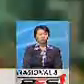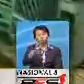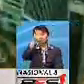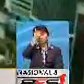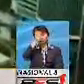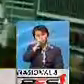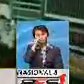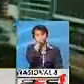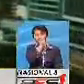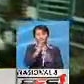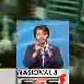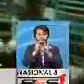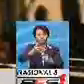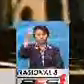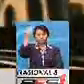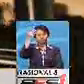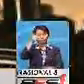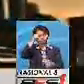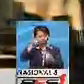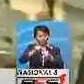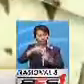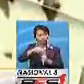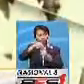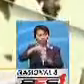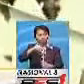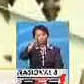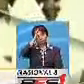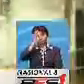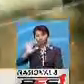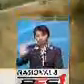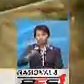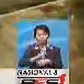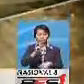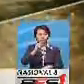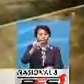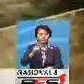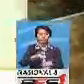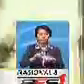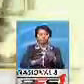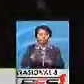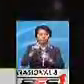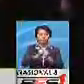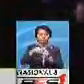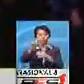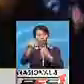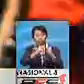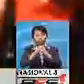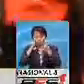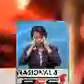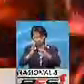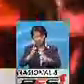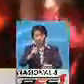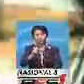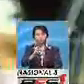Datuk Seri Najib berucap pada seminar pemeringatan khas Tun Razak di Ibu Negara. Pembangunan luar bandar sememangnya keutamaan Tun Razak